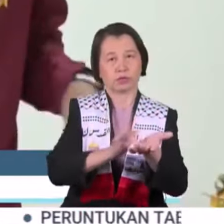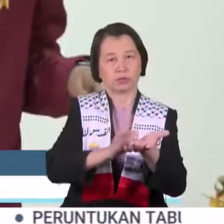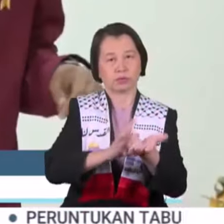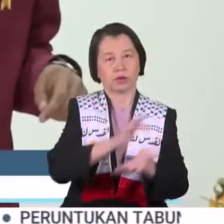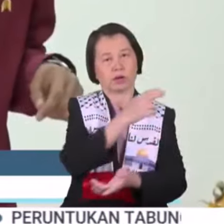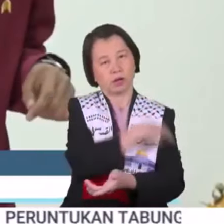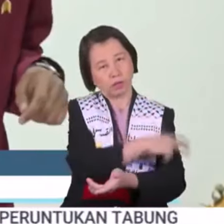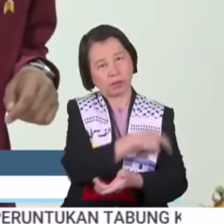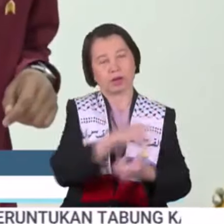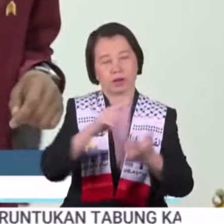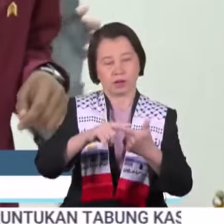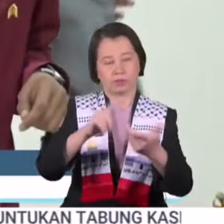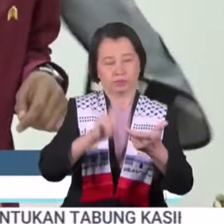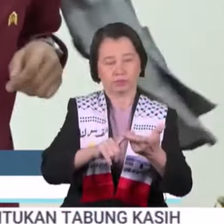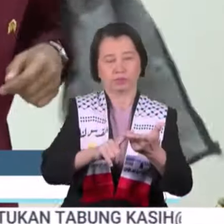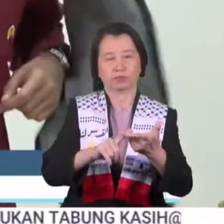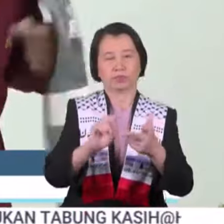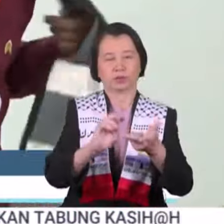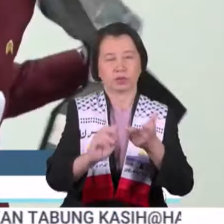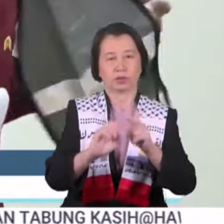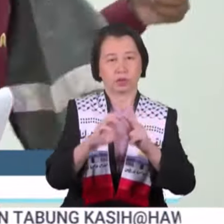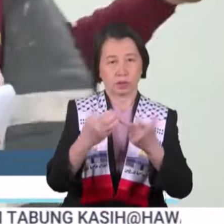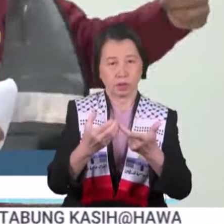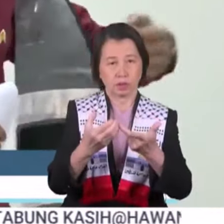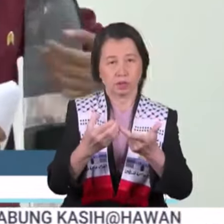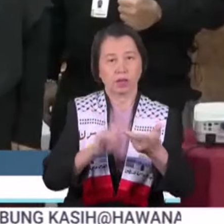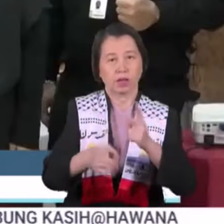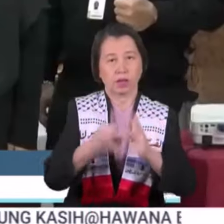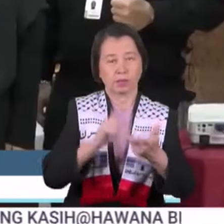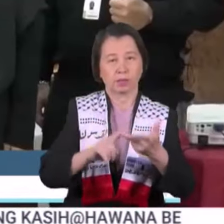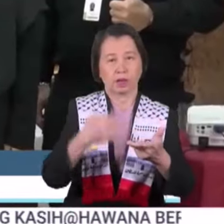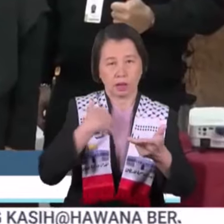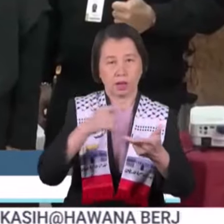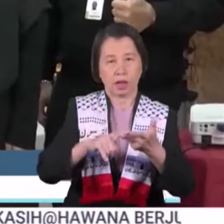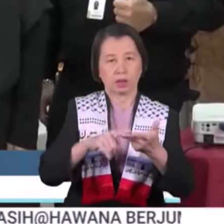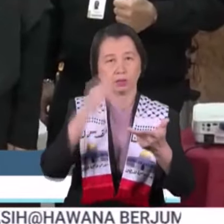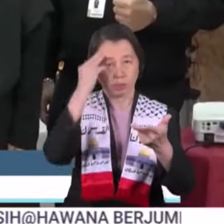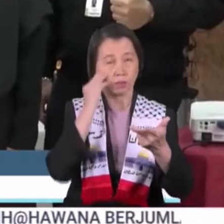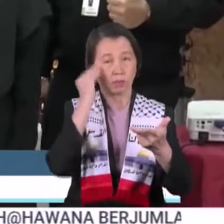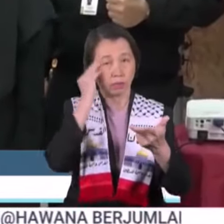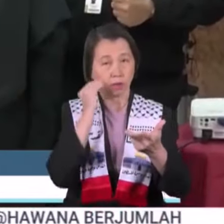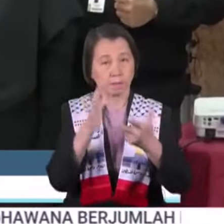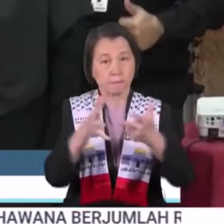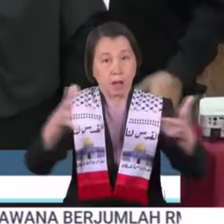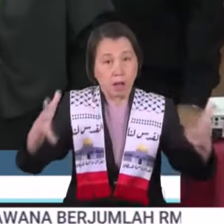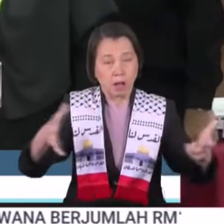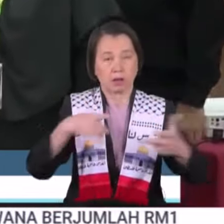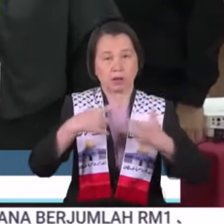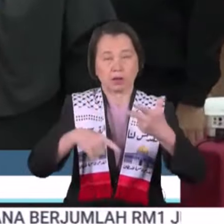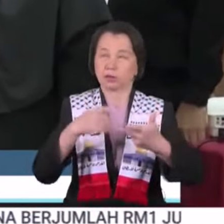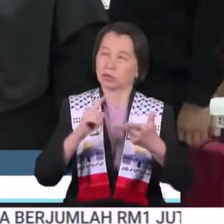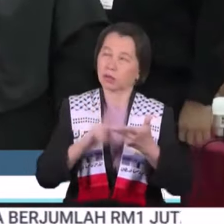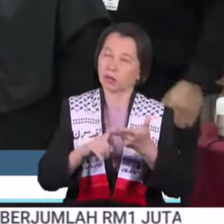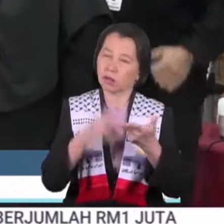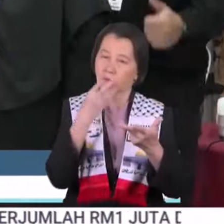perubatan. Manakala sahabat hujaj adalah mereka yang mempunyai pengalaman yang luas dari